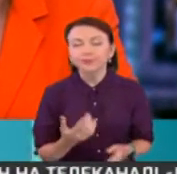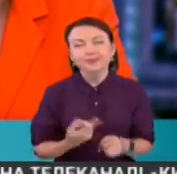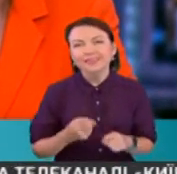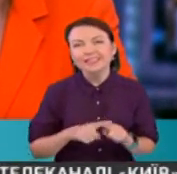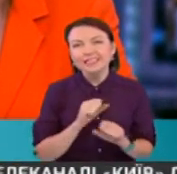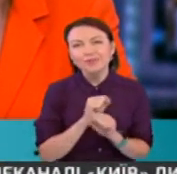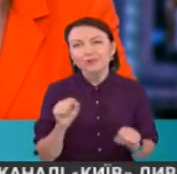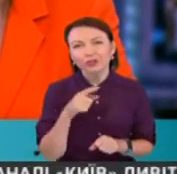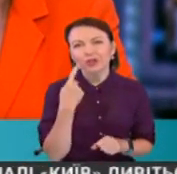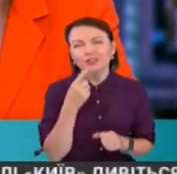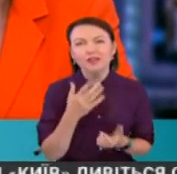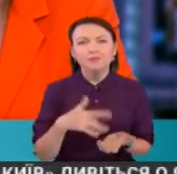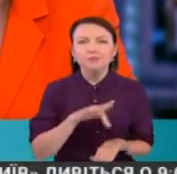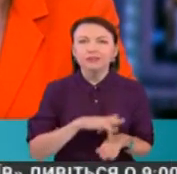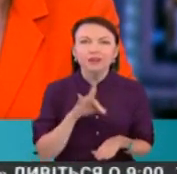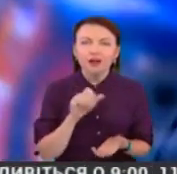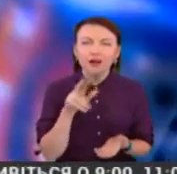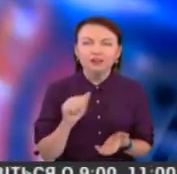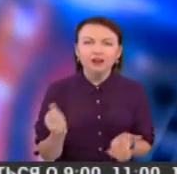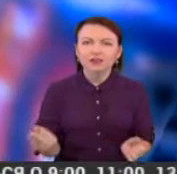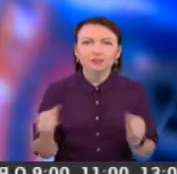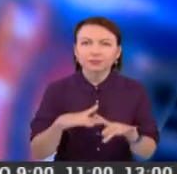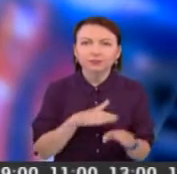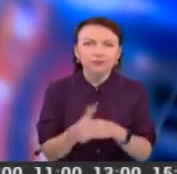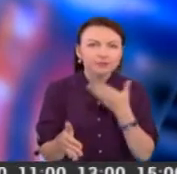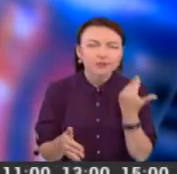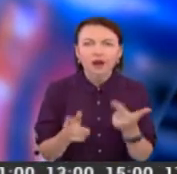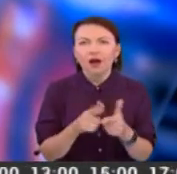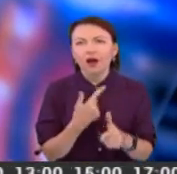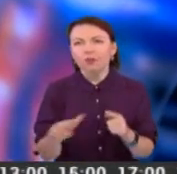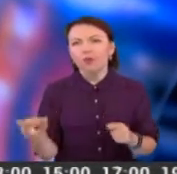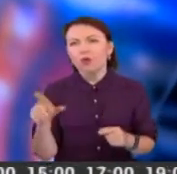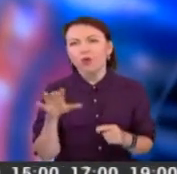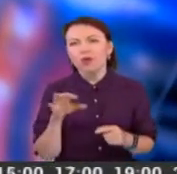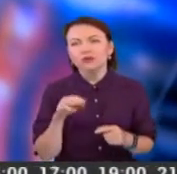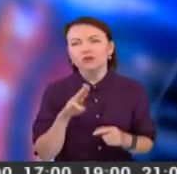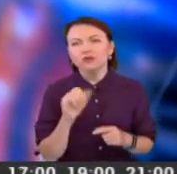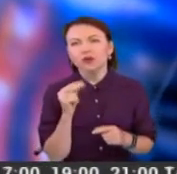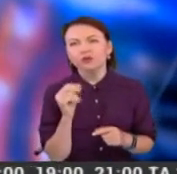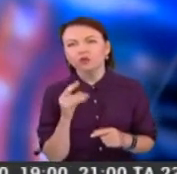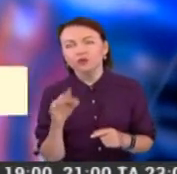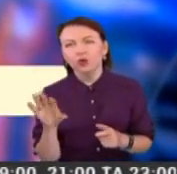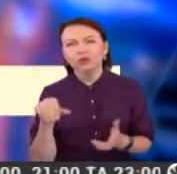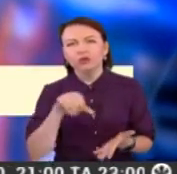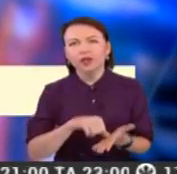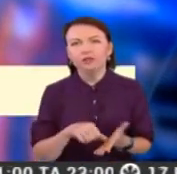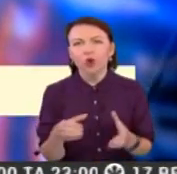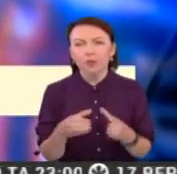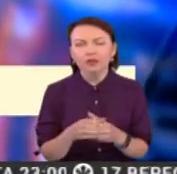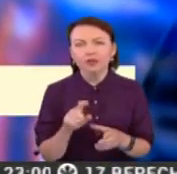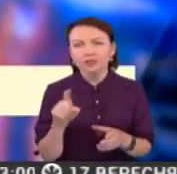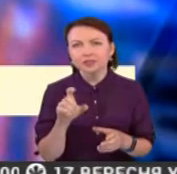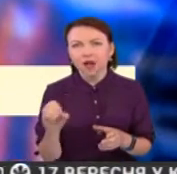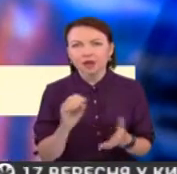можна казати, що міська рада не зібрала форум, або Олександр Ткаченко, член команди ЗЕ, написав, що